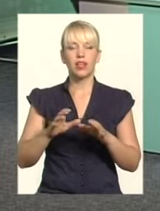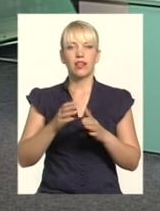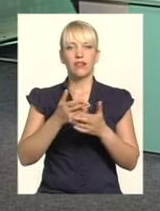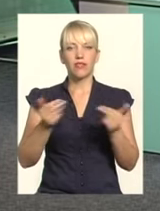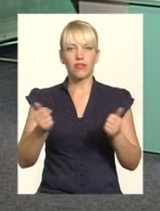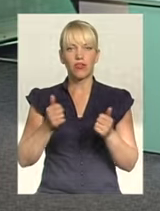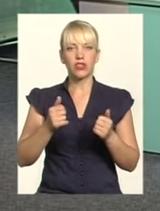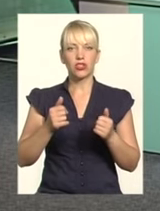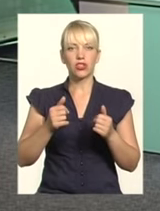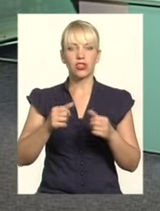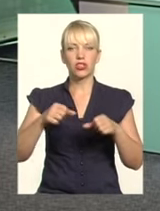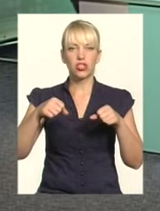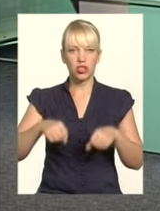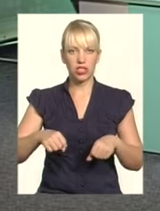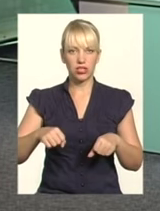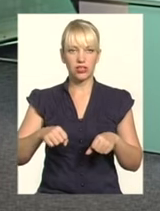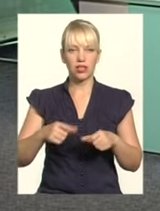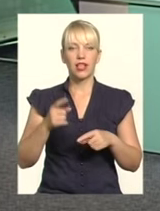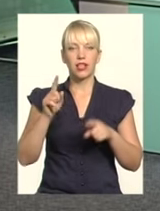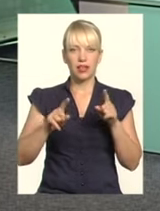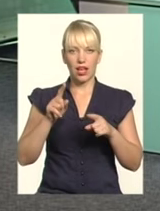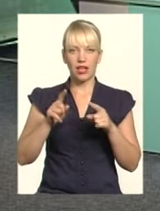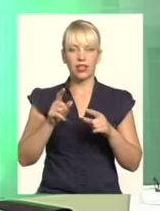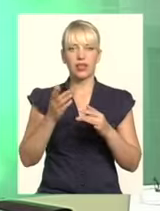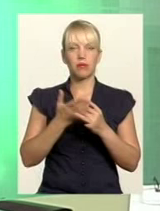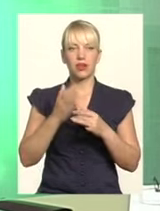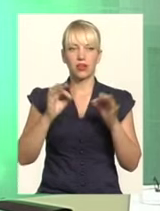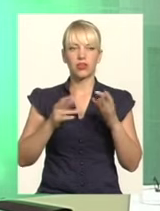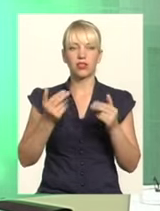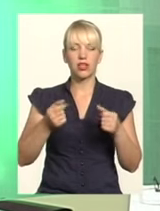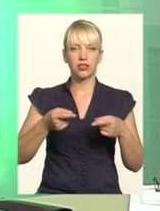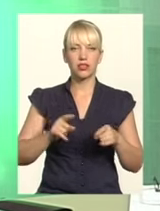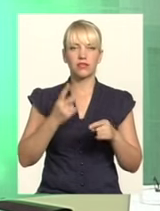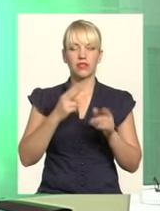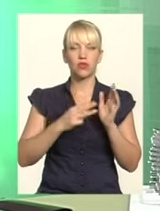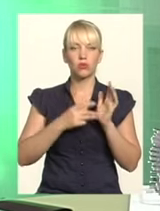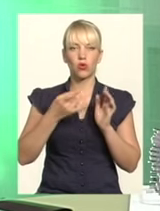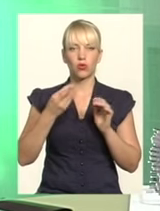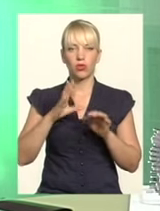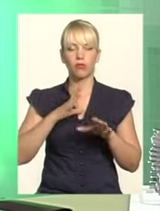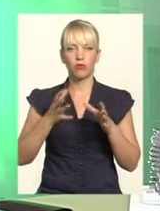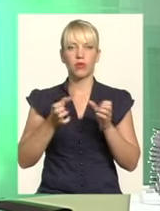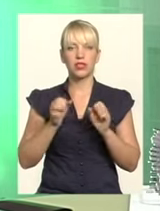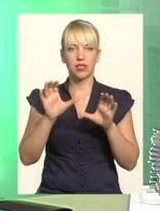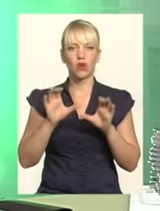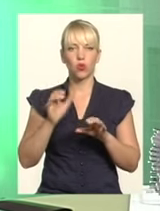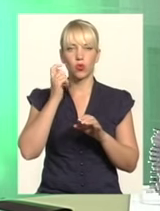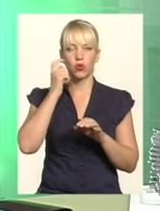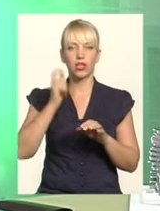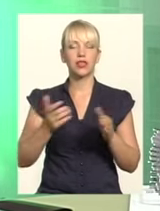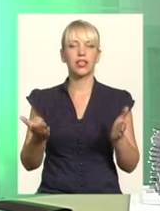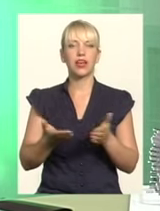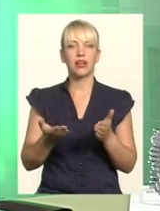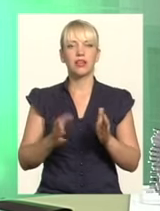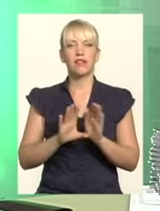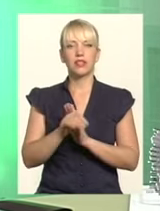стосуються саме пільгових категорій громадян. Так, дійсно, 28 грудня минулого року був прийнятий закон України, який